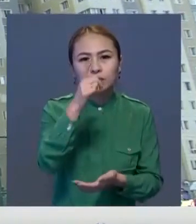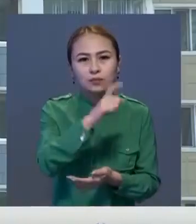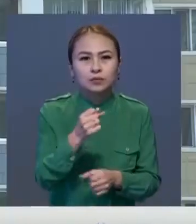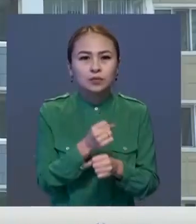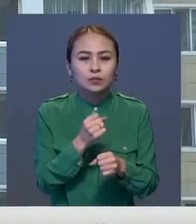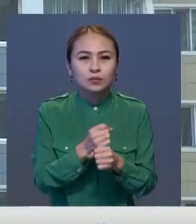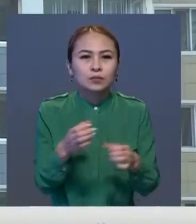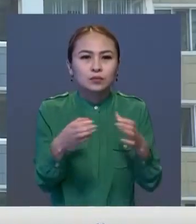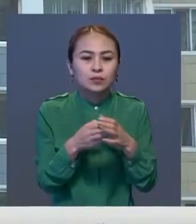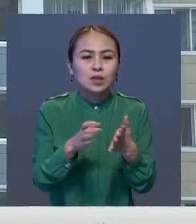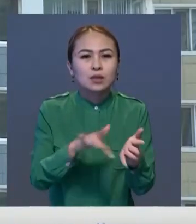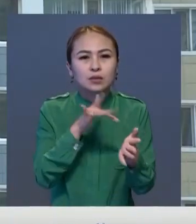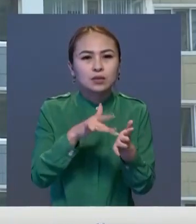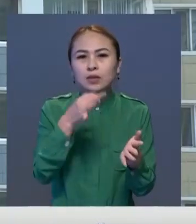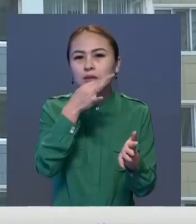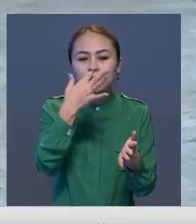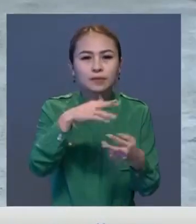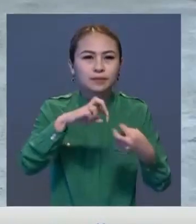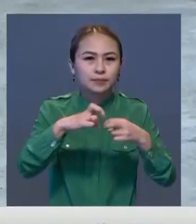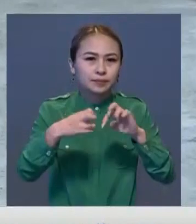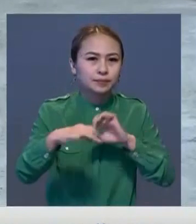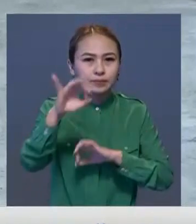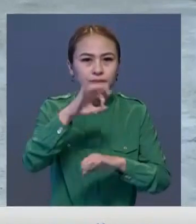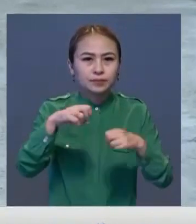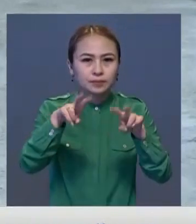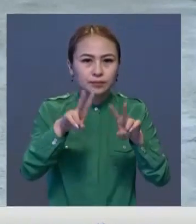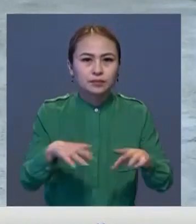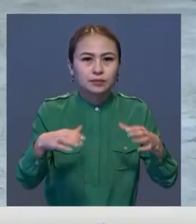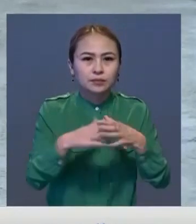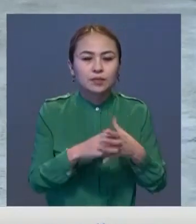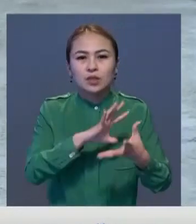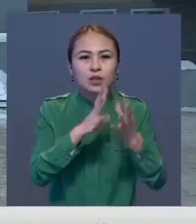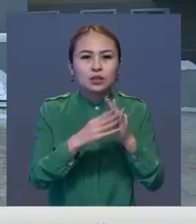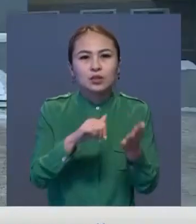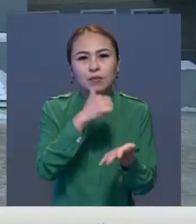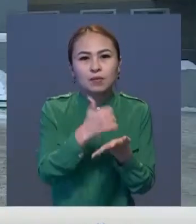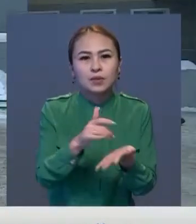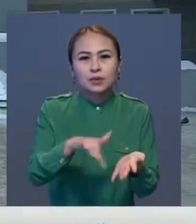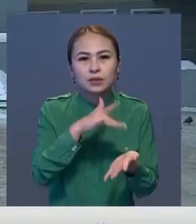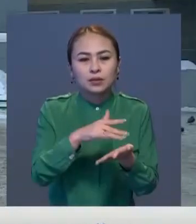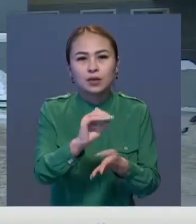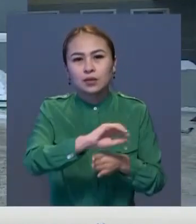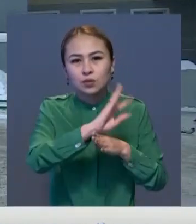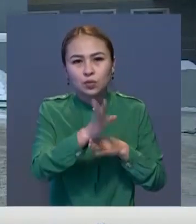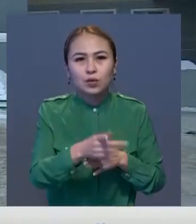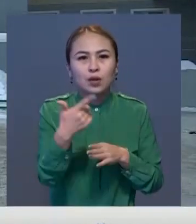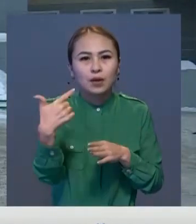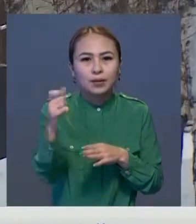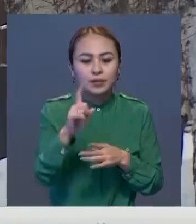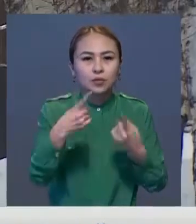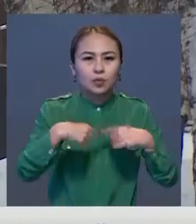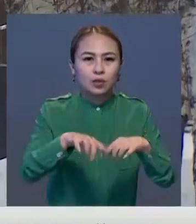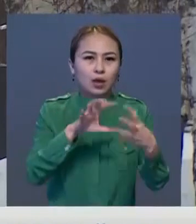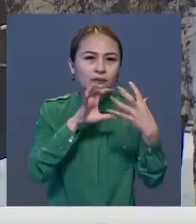адамнан құрылған тобы қаладағы кез келген өзекті мәселелерге арнайы мониторинг жүргізіп отырған. Нәтижесінде бас қаланы газдандыру,